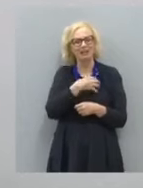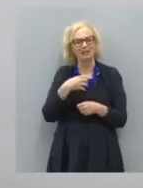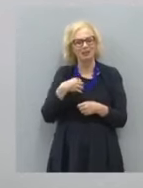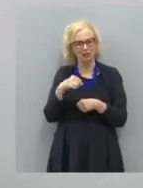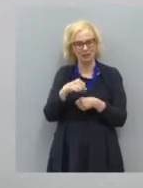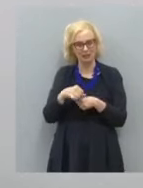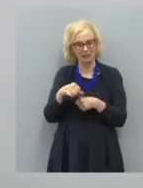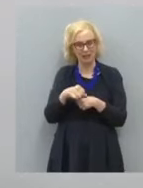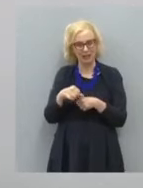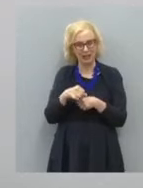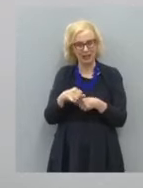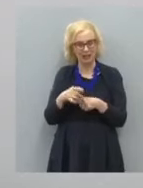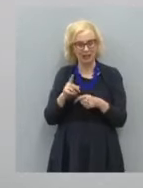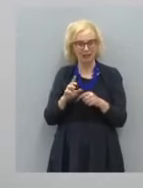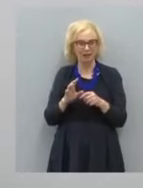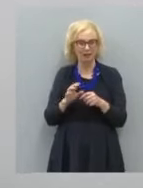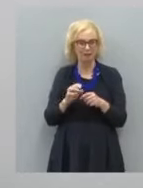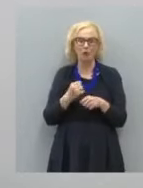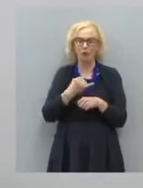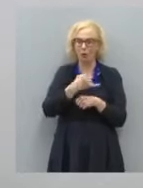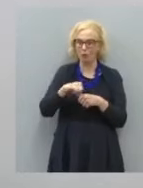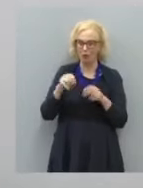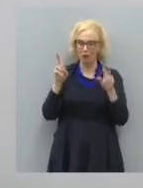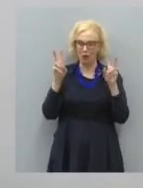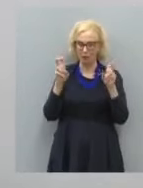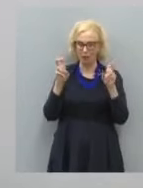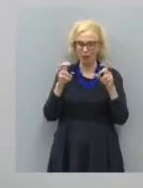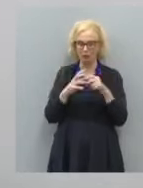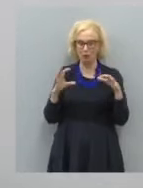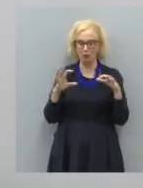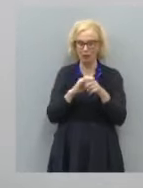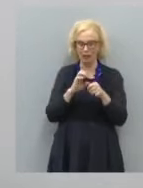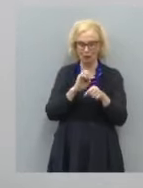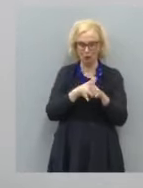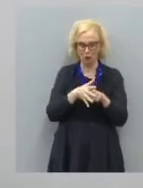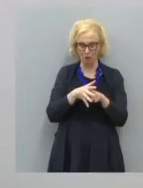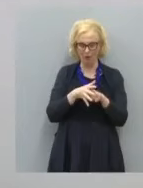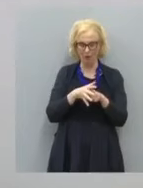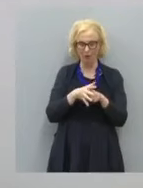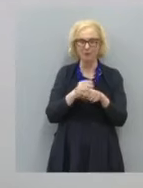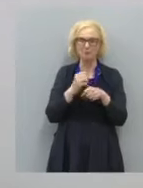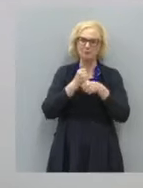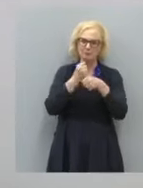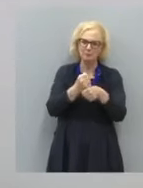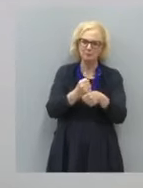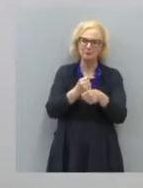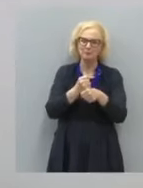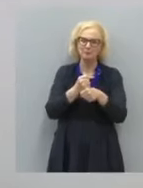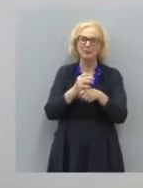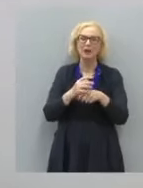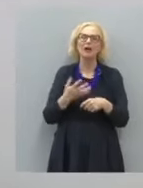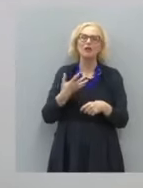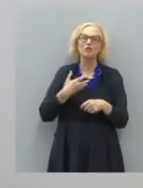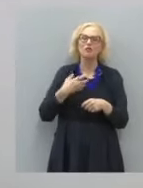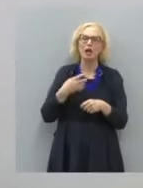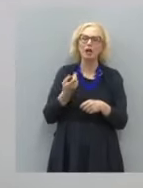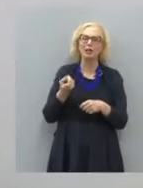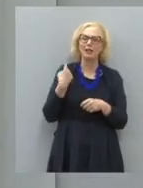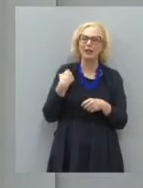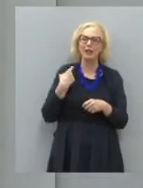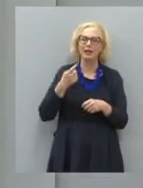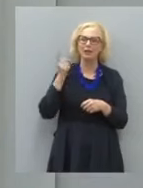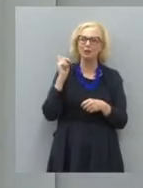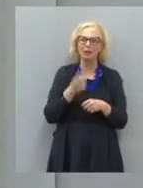lasciato quest'ultimo argomento per ritornare e chiudere il discorso sul cover di cosa ci palla c'è stata una delibera ieri